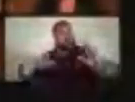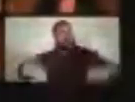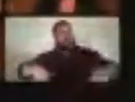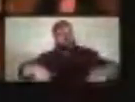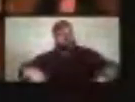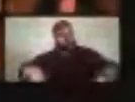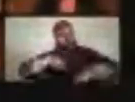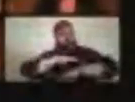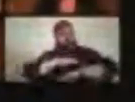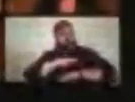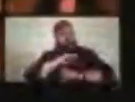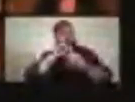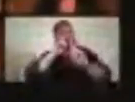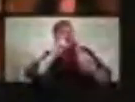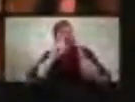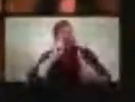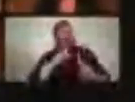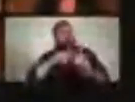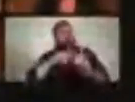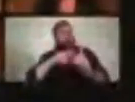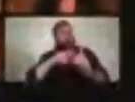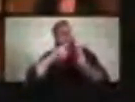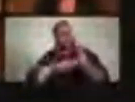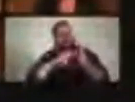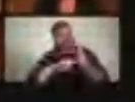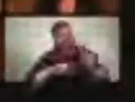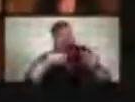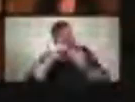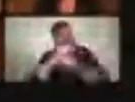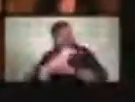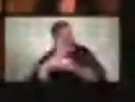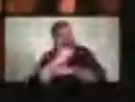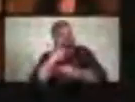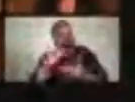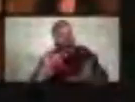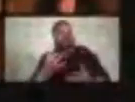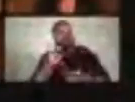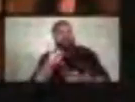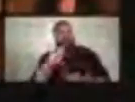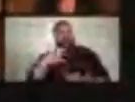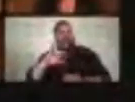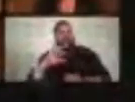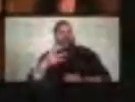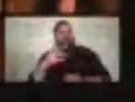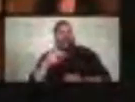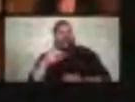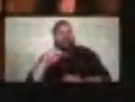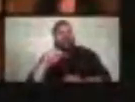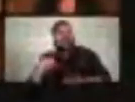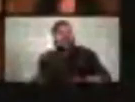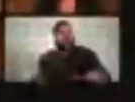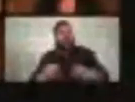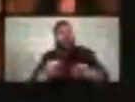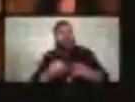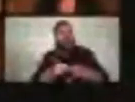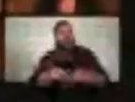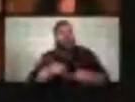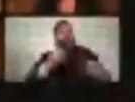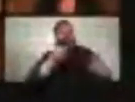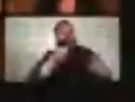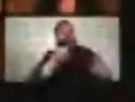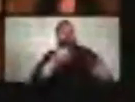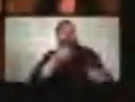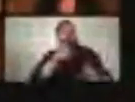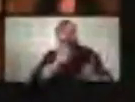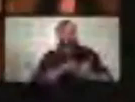ambacho kinashughulikia masuala ya hisabati. Tunatoa nafasi za elimu